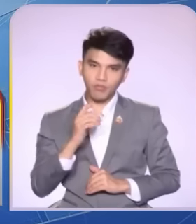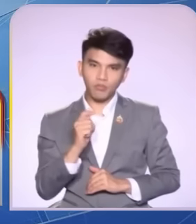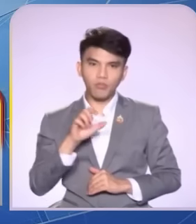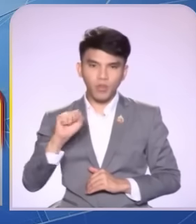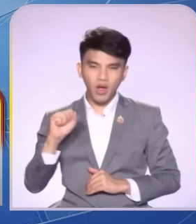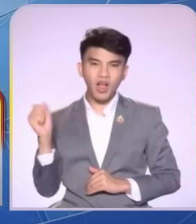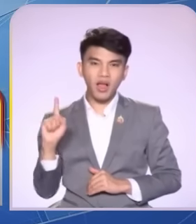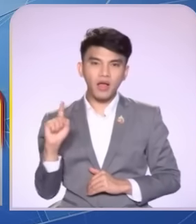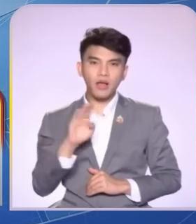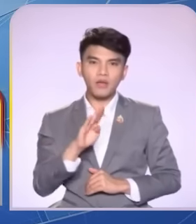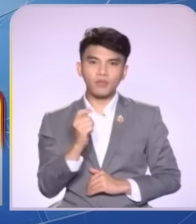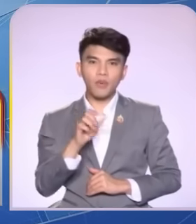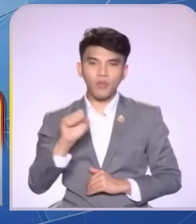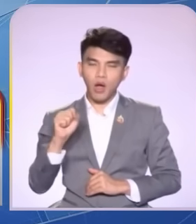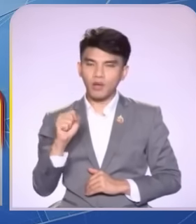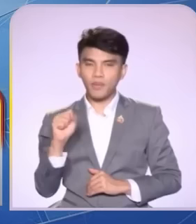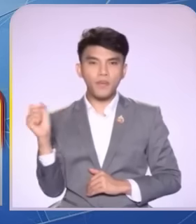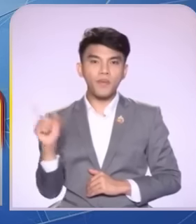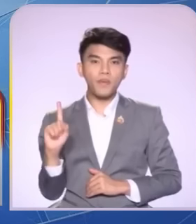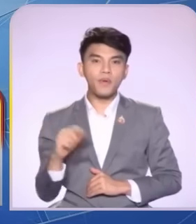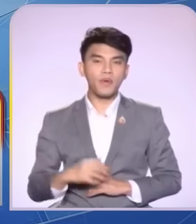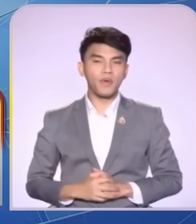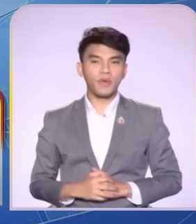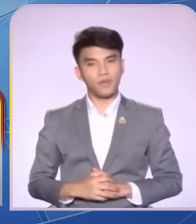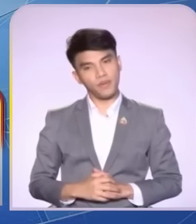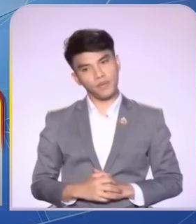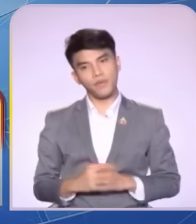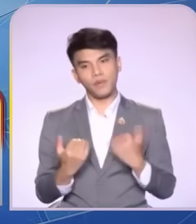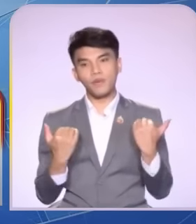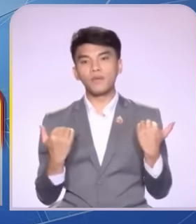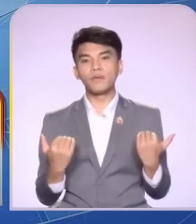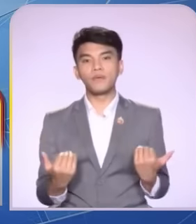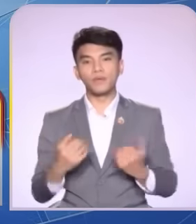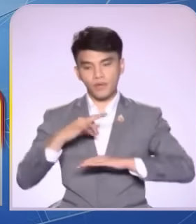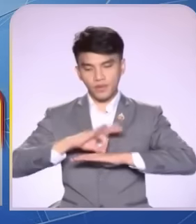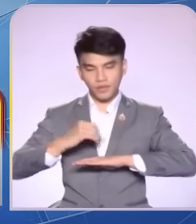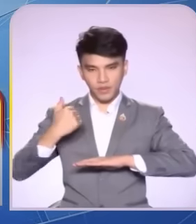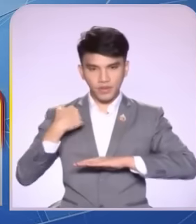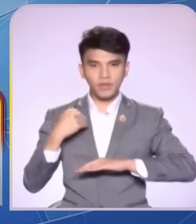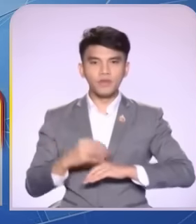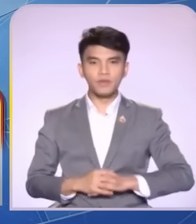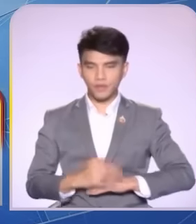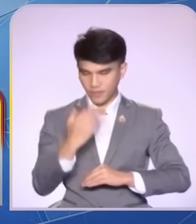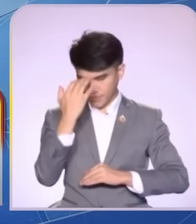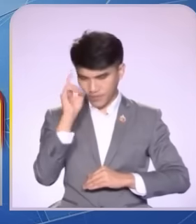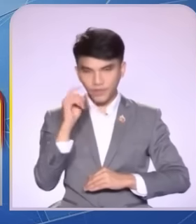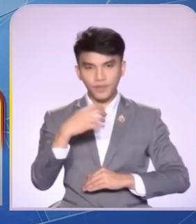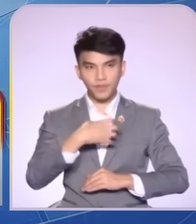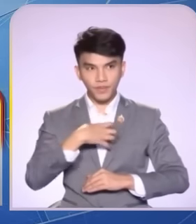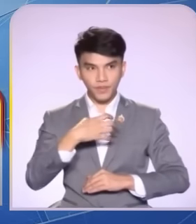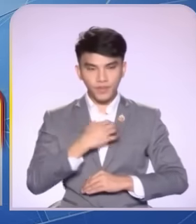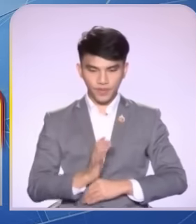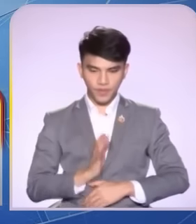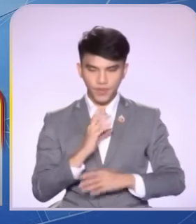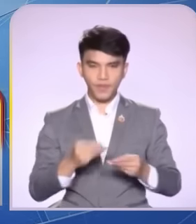อยที่เนี่ยเรียกว่าบอสบอสเนี่ยคุณแซมบอกว่าคือตรงนี้แม้จะมีตำแหน่งออกมาเพราะเขาอยากจะ